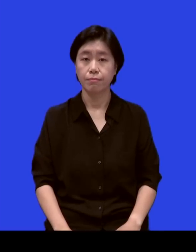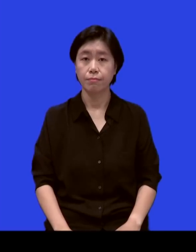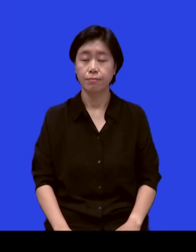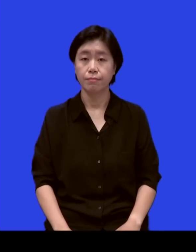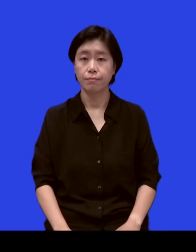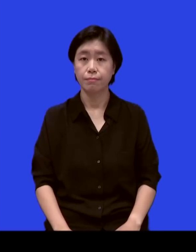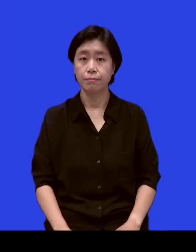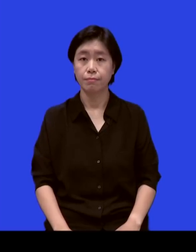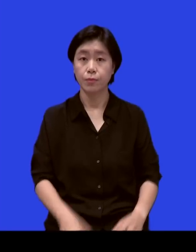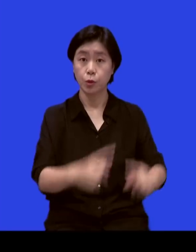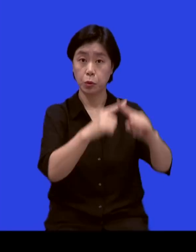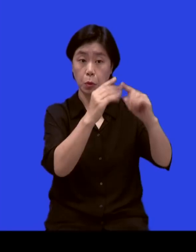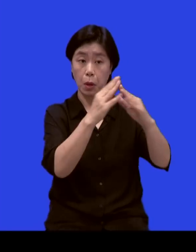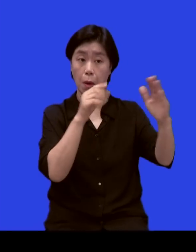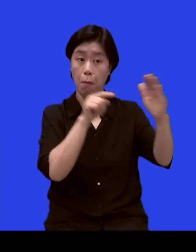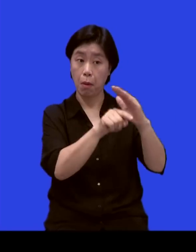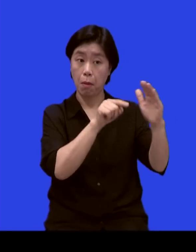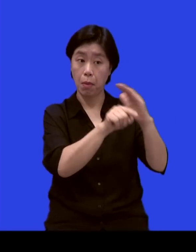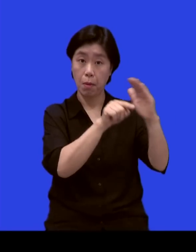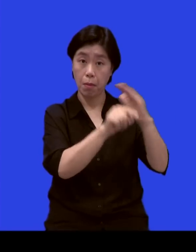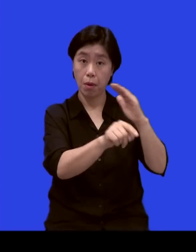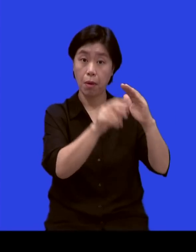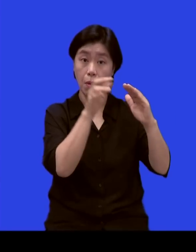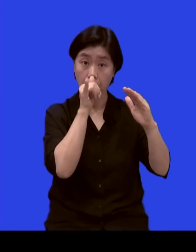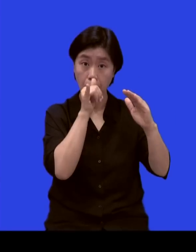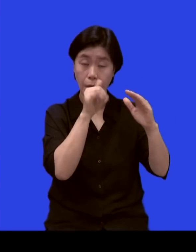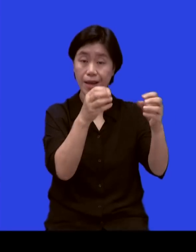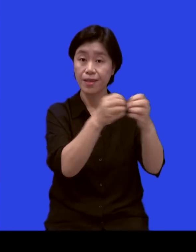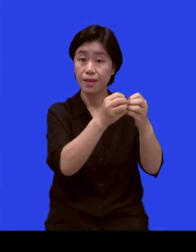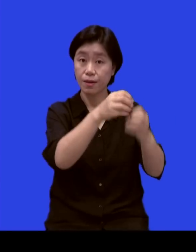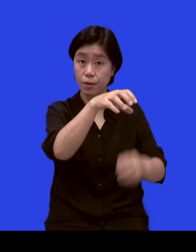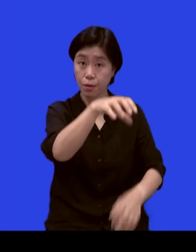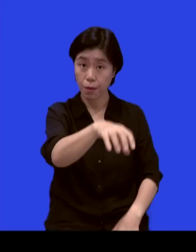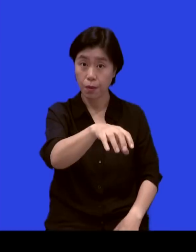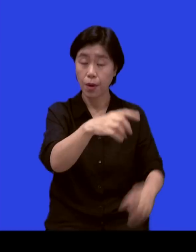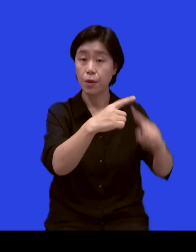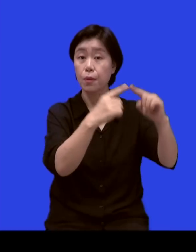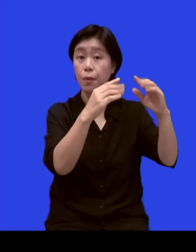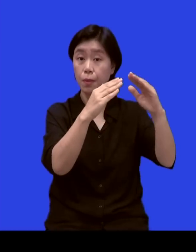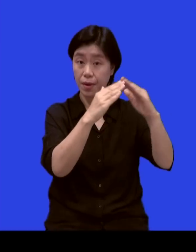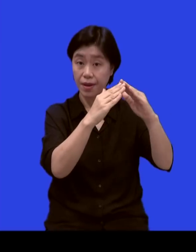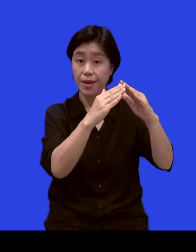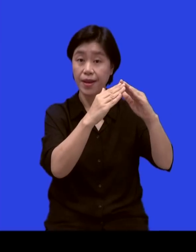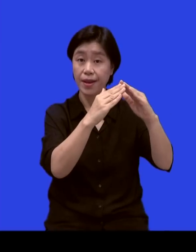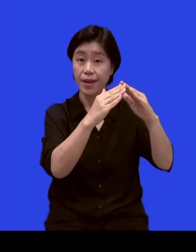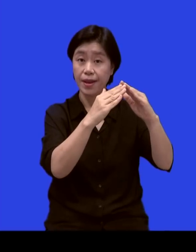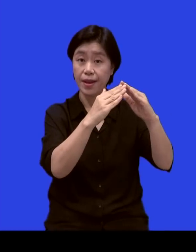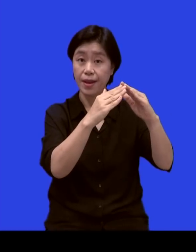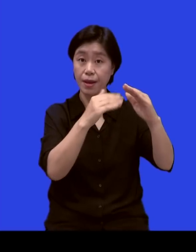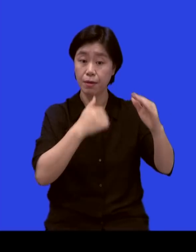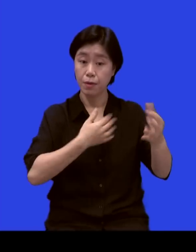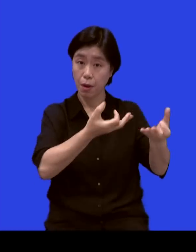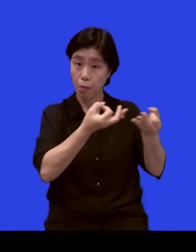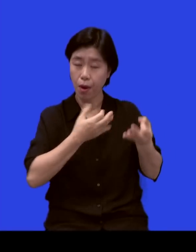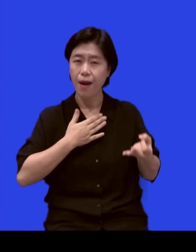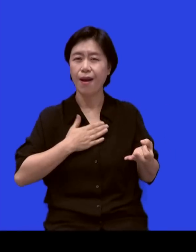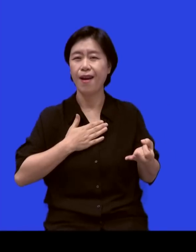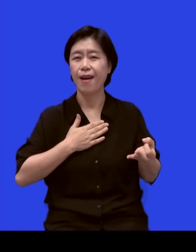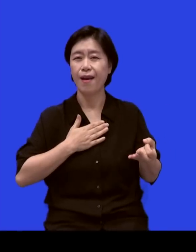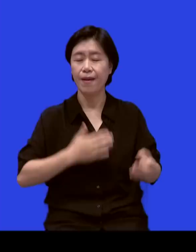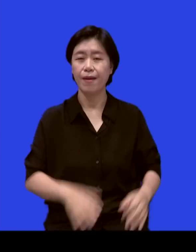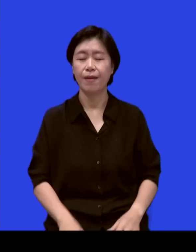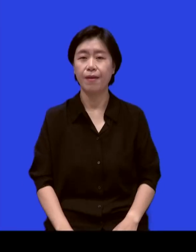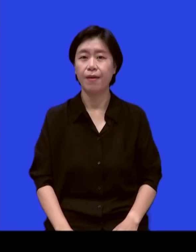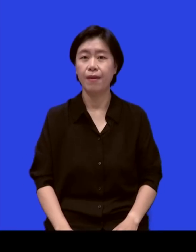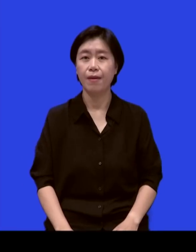보니까 이제 거기에 그 창원에 있는 상남교회 네. 이제 에서 알게 된 거예요. 네. 이 사위가 이렇게 내려와서 예배를